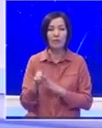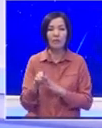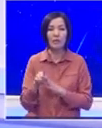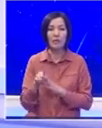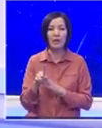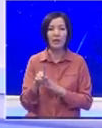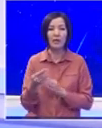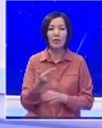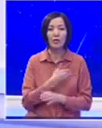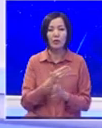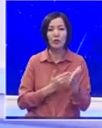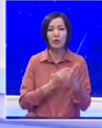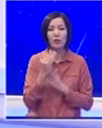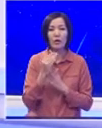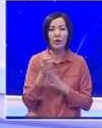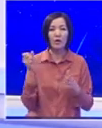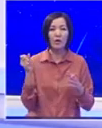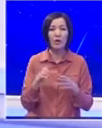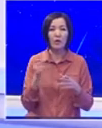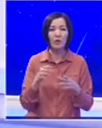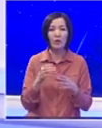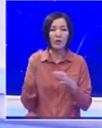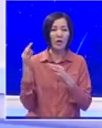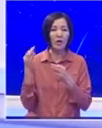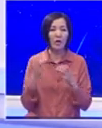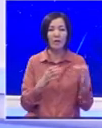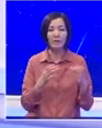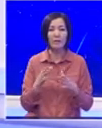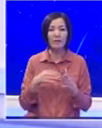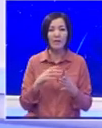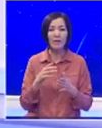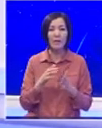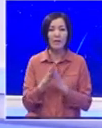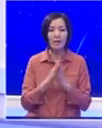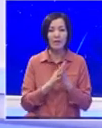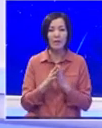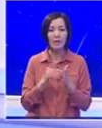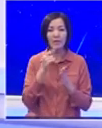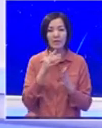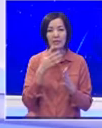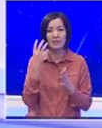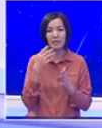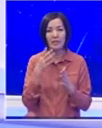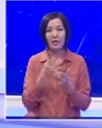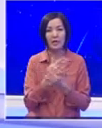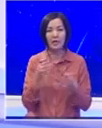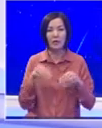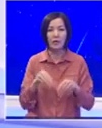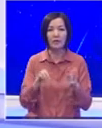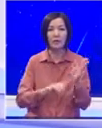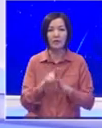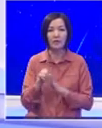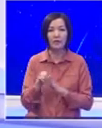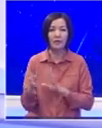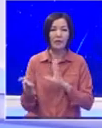нарықта сұранысы жоғары. Қауын мен қарбыз, қырқабат пен асқабақ, қияр мен қызанақ сынды өнімдердің тұқымын себуге кірісіп жатыр. Арпа, бидай мен